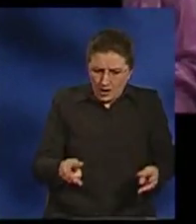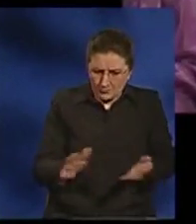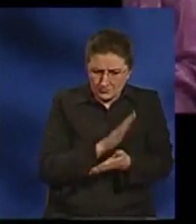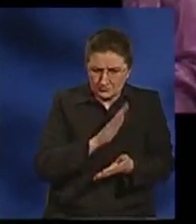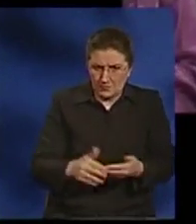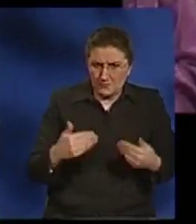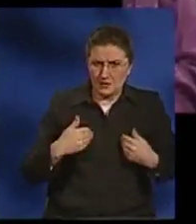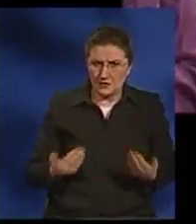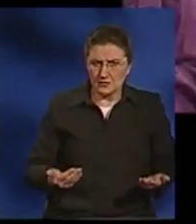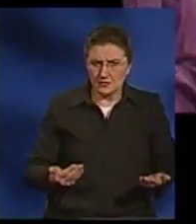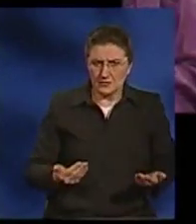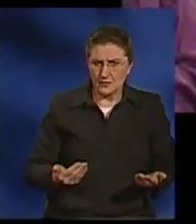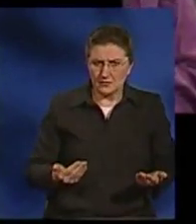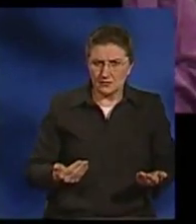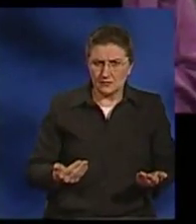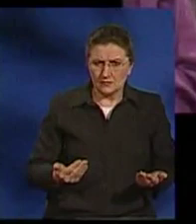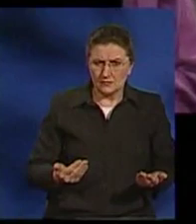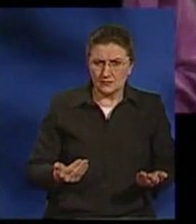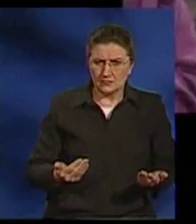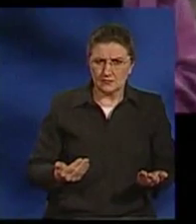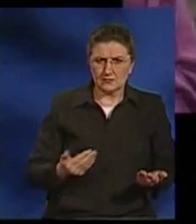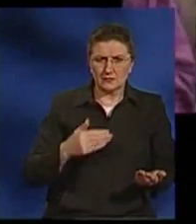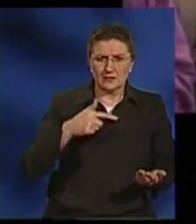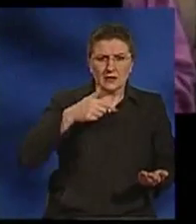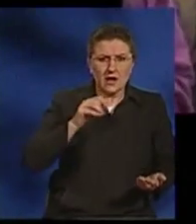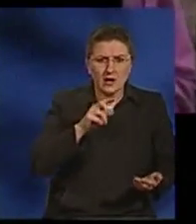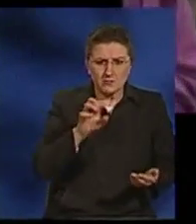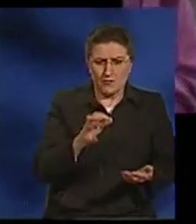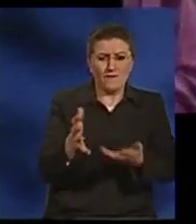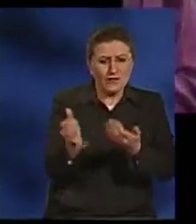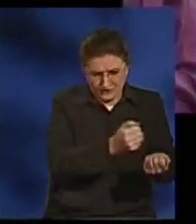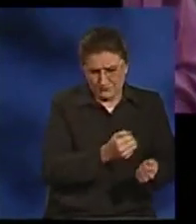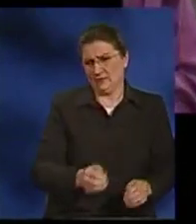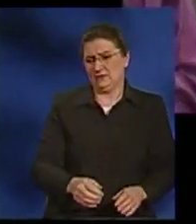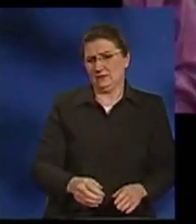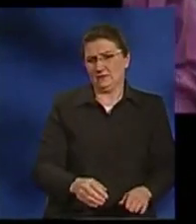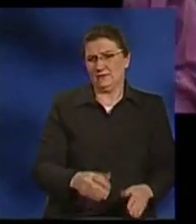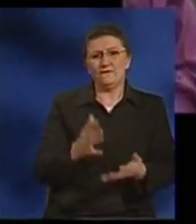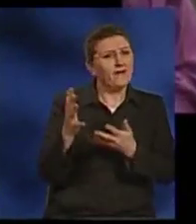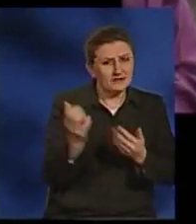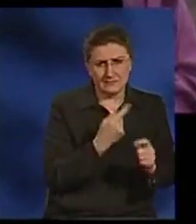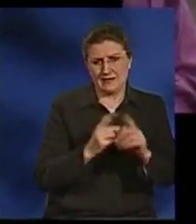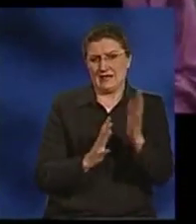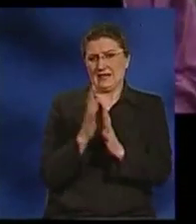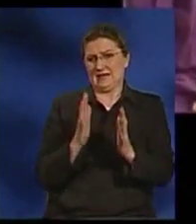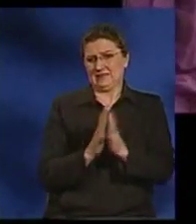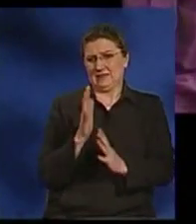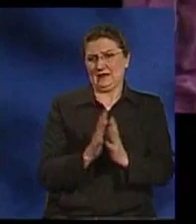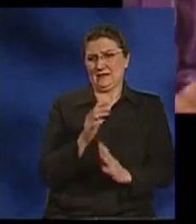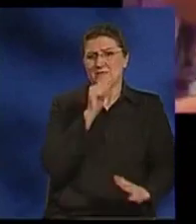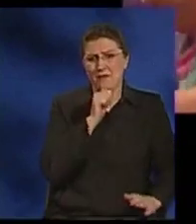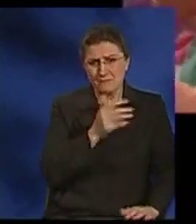это? Вот кино. Конечно. Гарба, ты же ничего не теряешь. Бери, бери. Хорошо, ладно, я попробую.